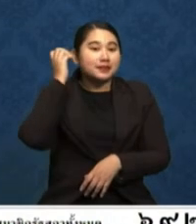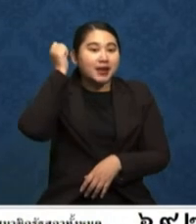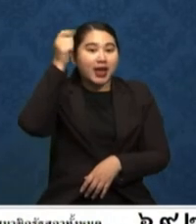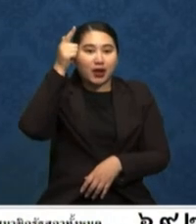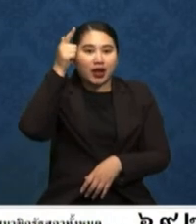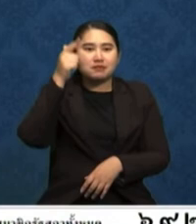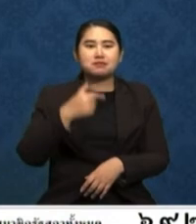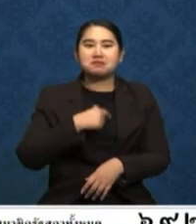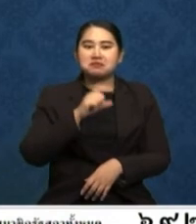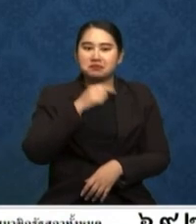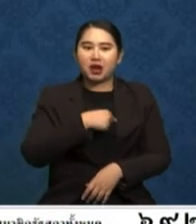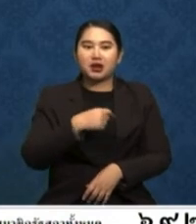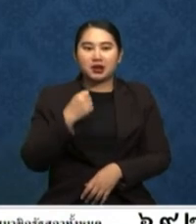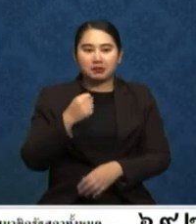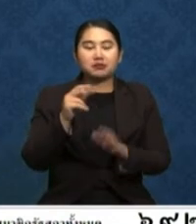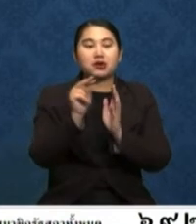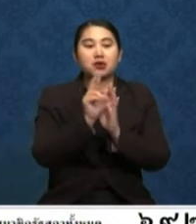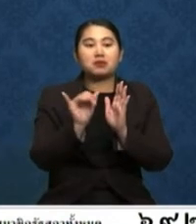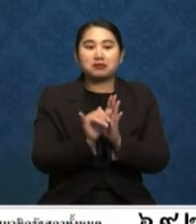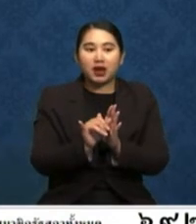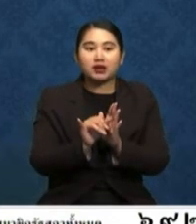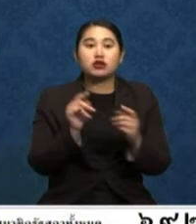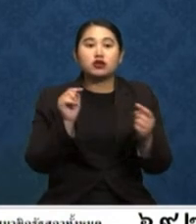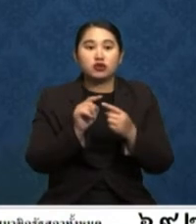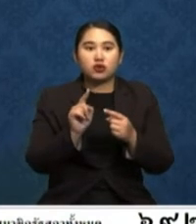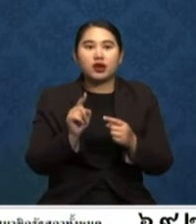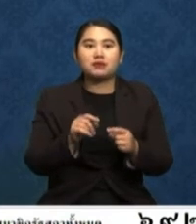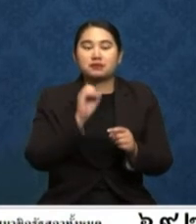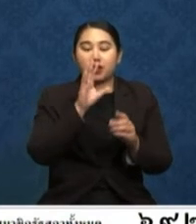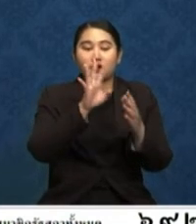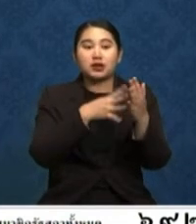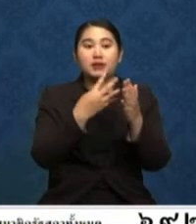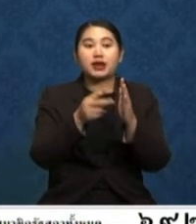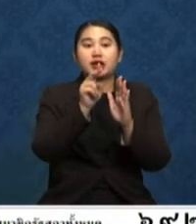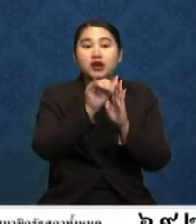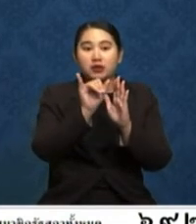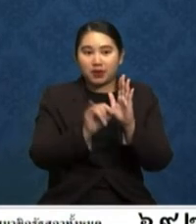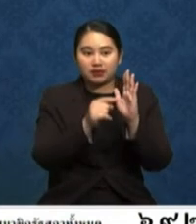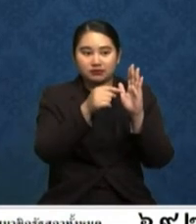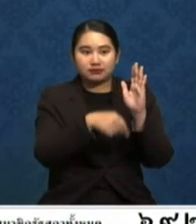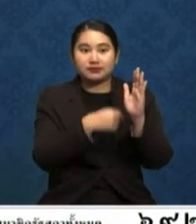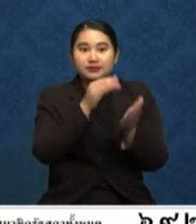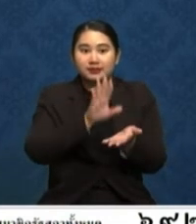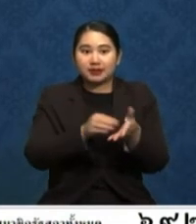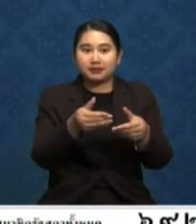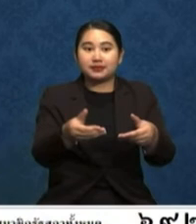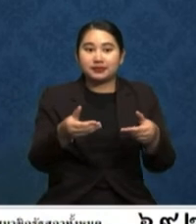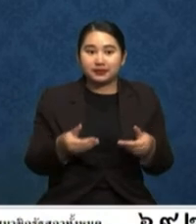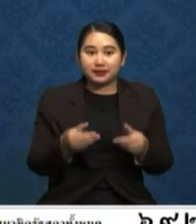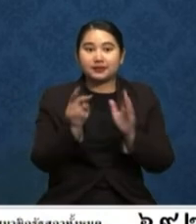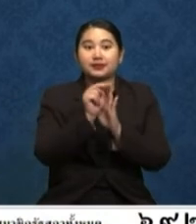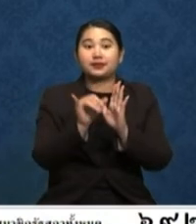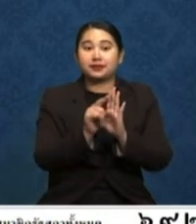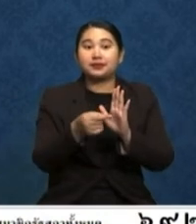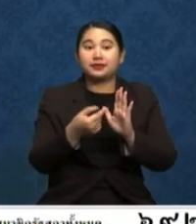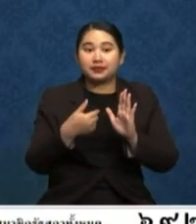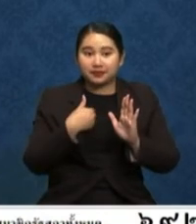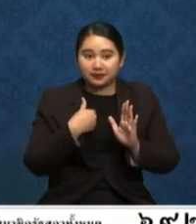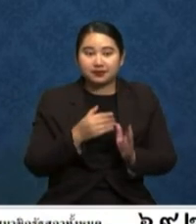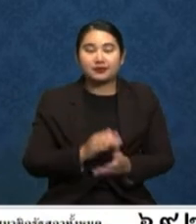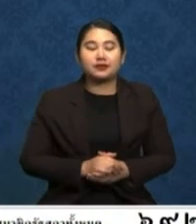ใจในนโยบายนี้ถึงขณาที่ใส่ไว้เป็นนโยบายในเล่มคำแถลงนโยบาย